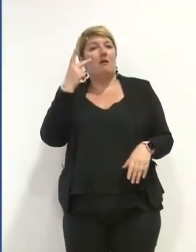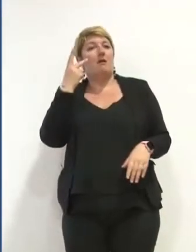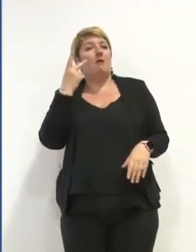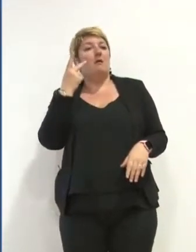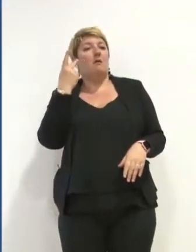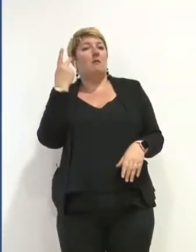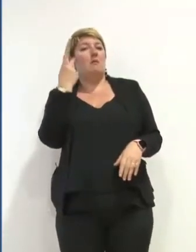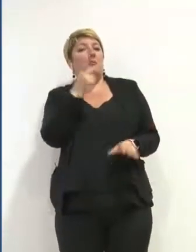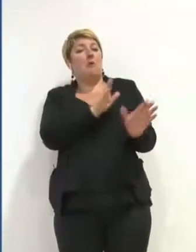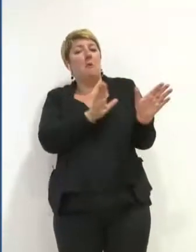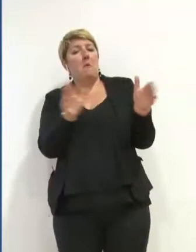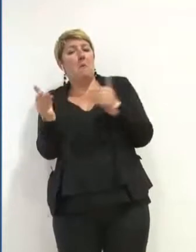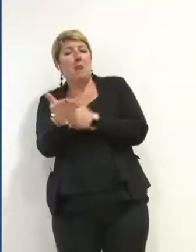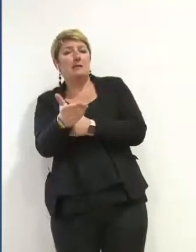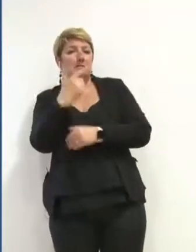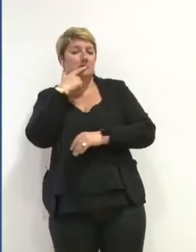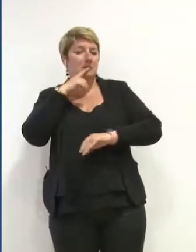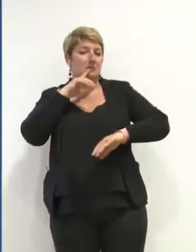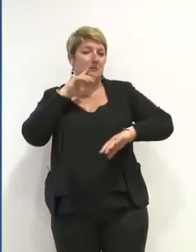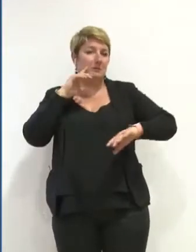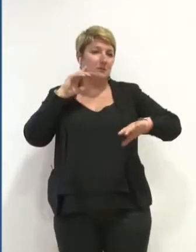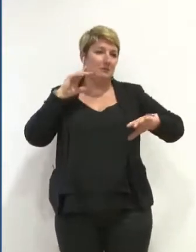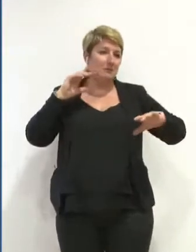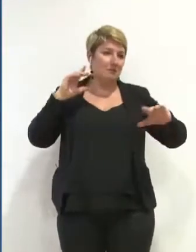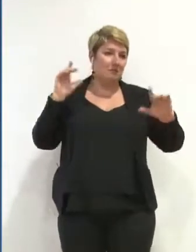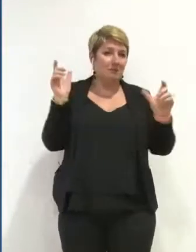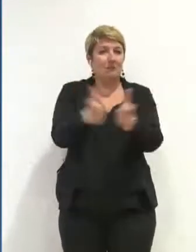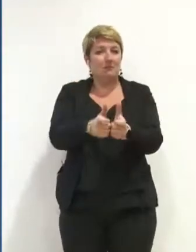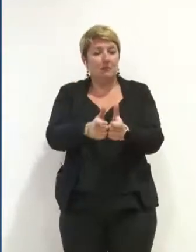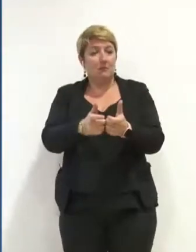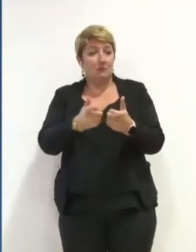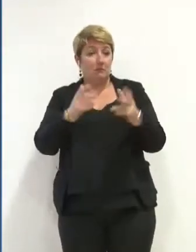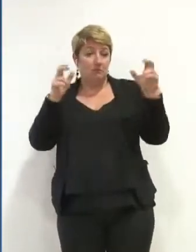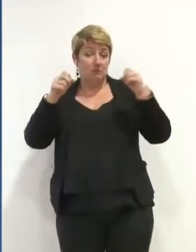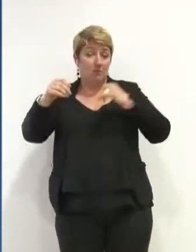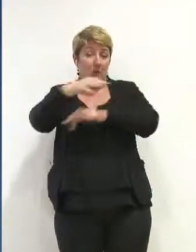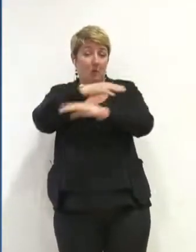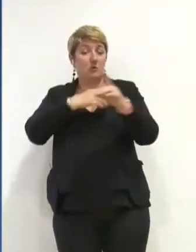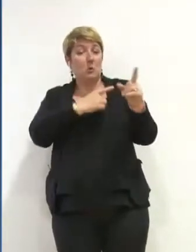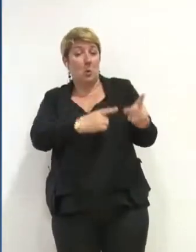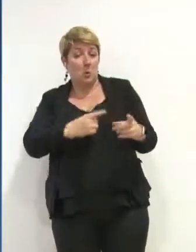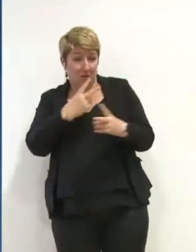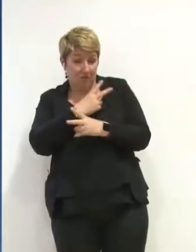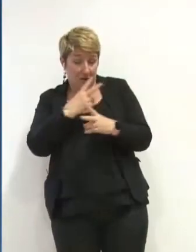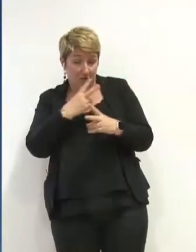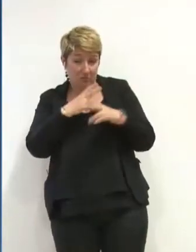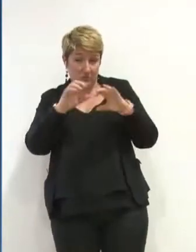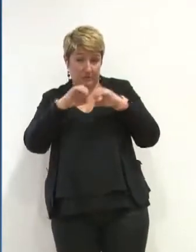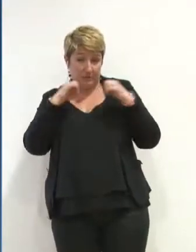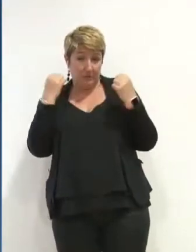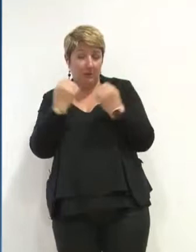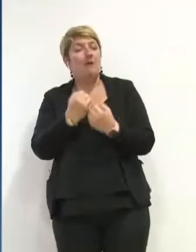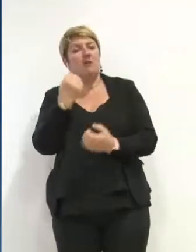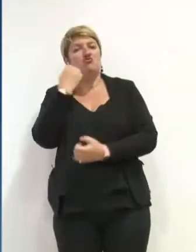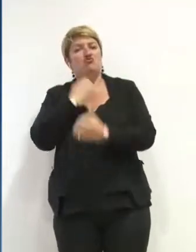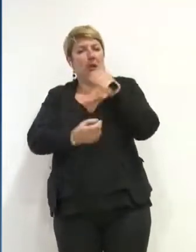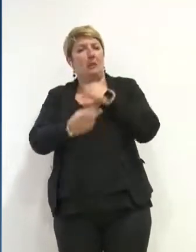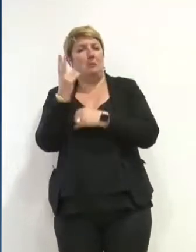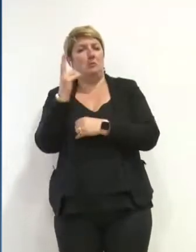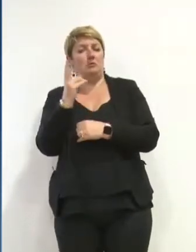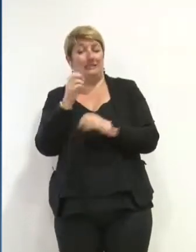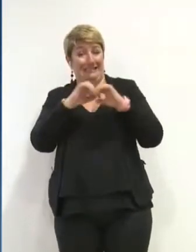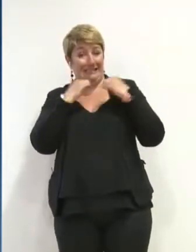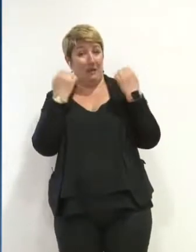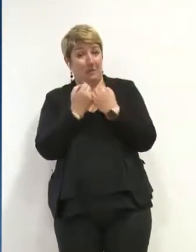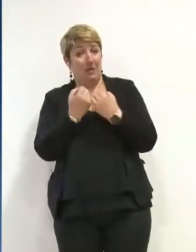dans une ambiance, allez, de colonie de vacances, des séminaires. Ce qui me gêne le plus, c'est des séminaires payés par